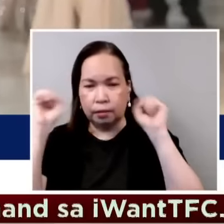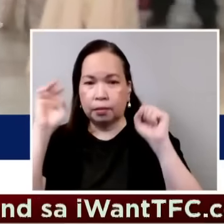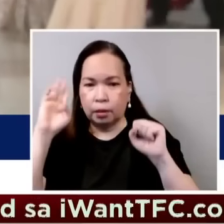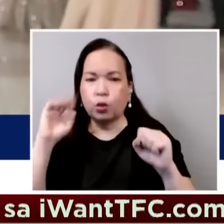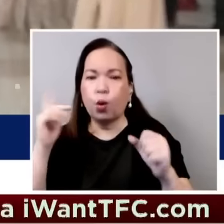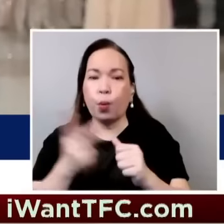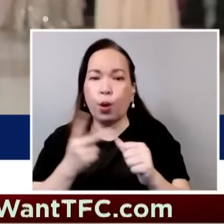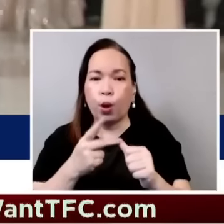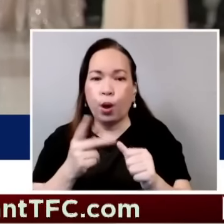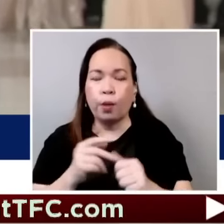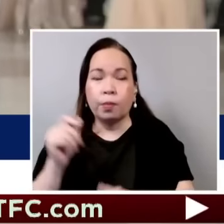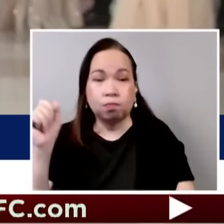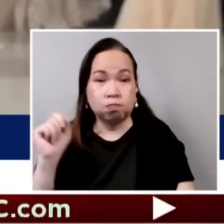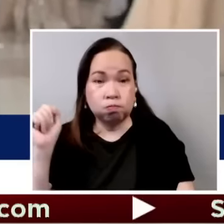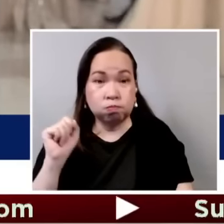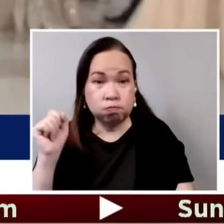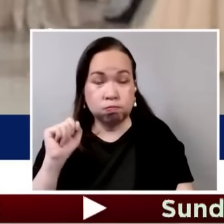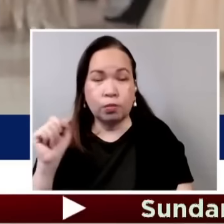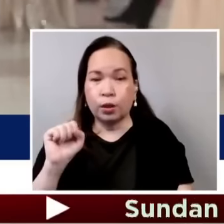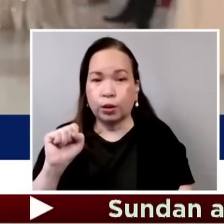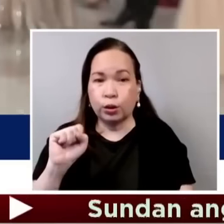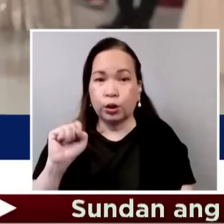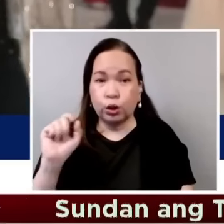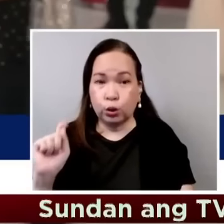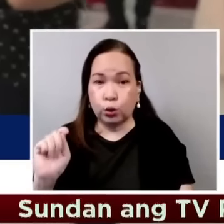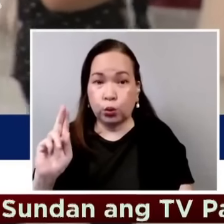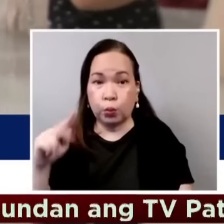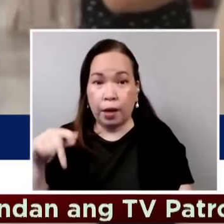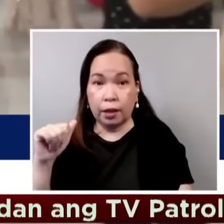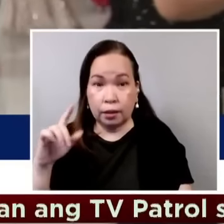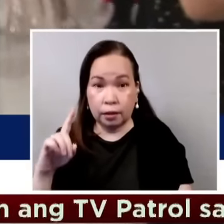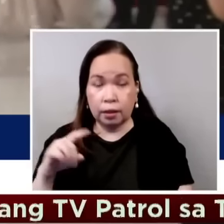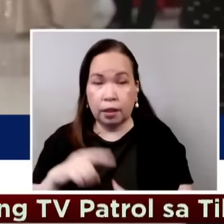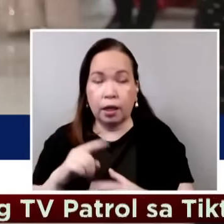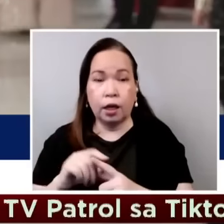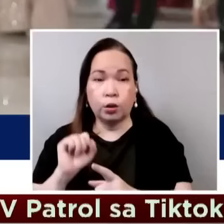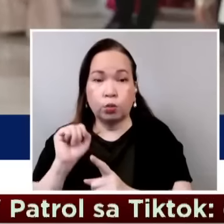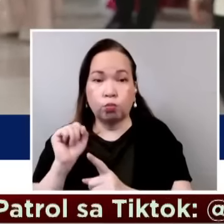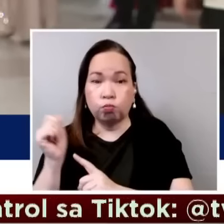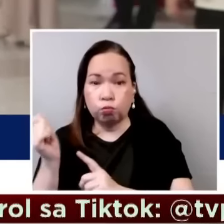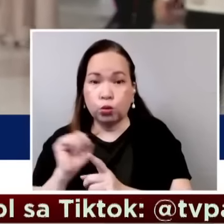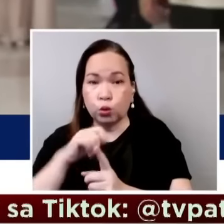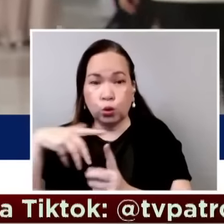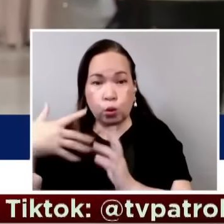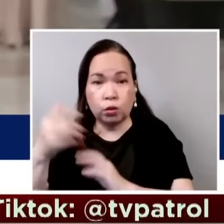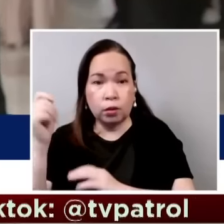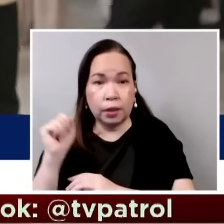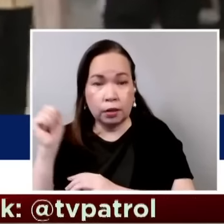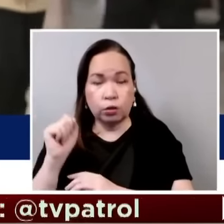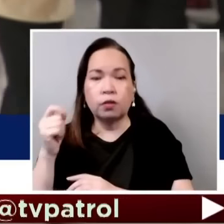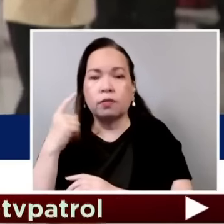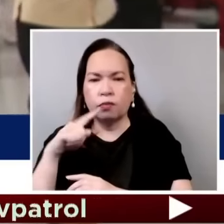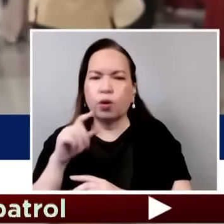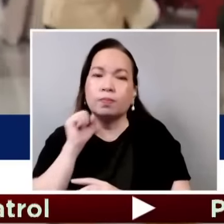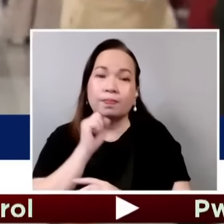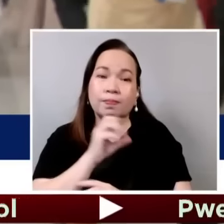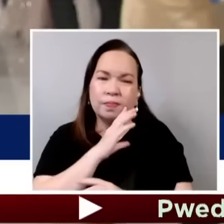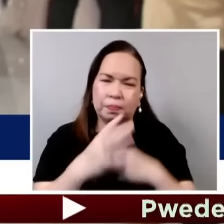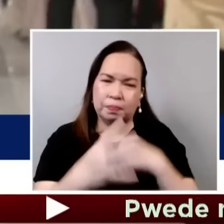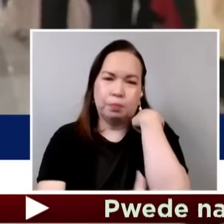social protection programs gaya na lang ng tupad at ng social pension para sa mga mahihirap na senior citizens.